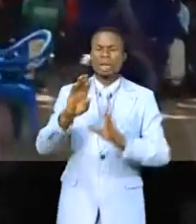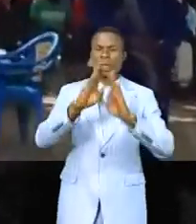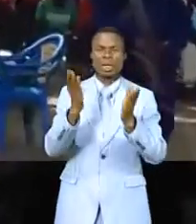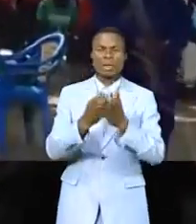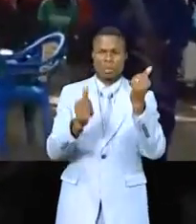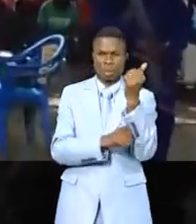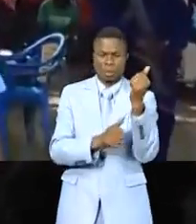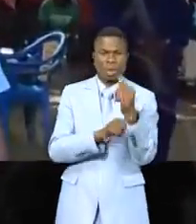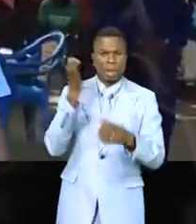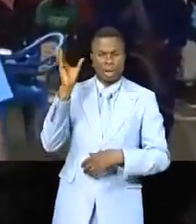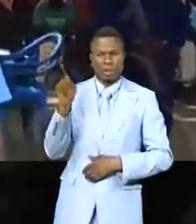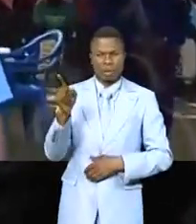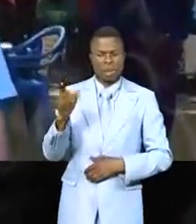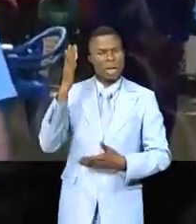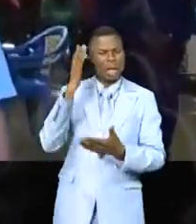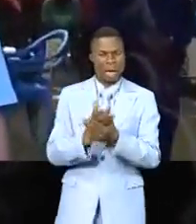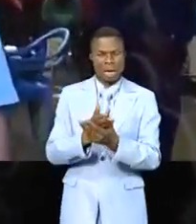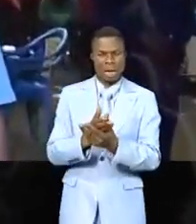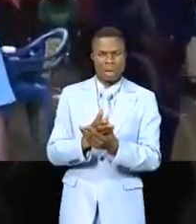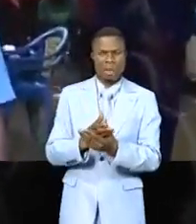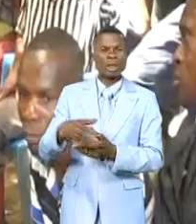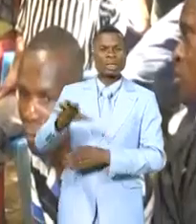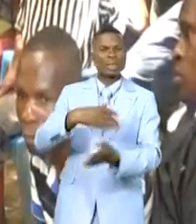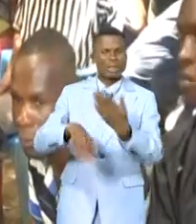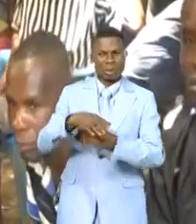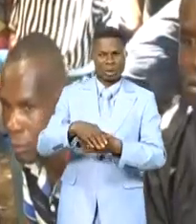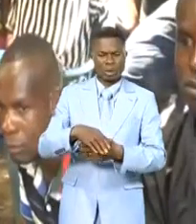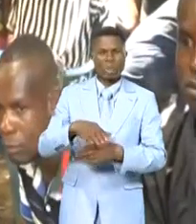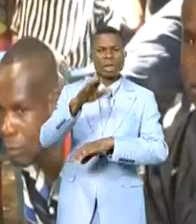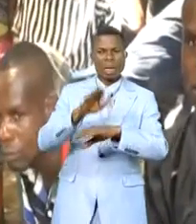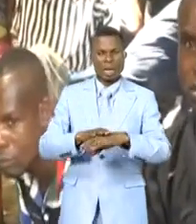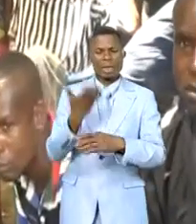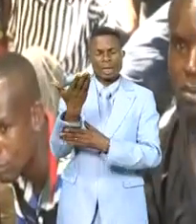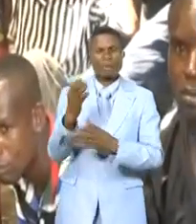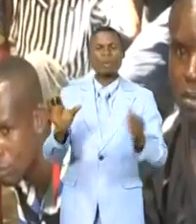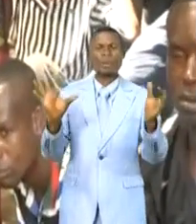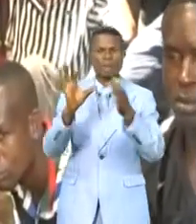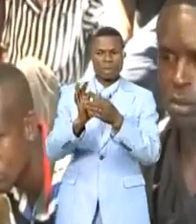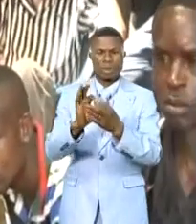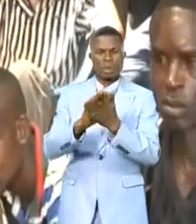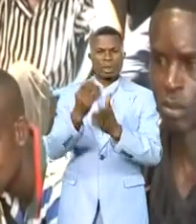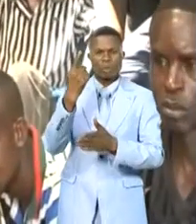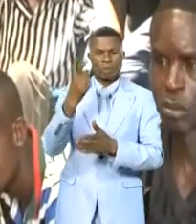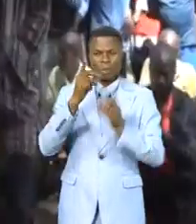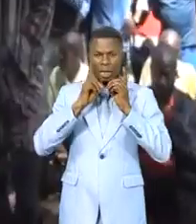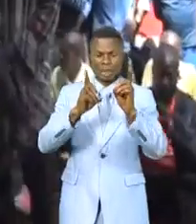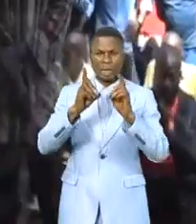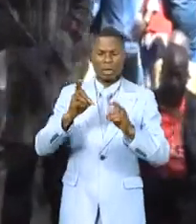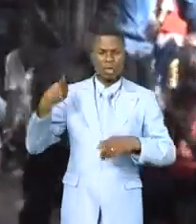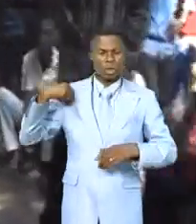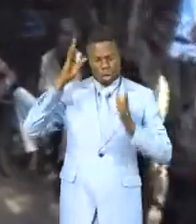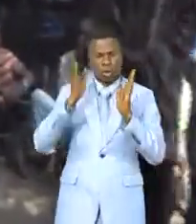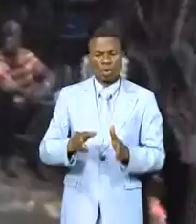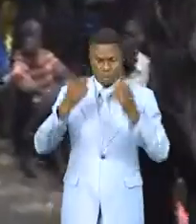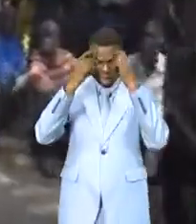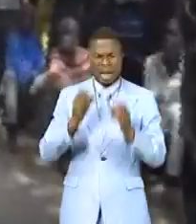du Ilongo Kindo de bannir les actes de barbarie en les appelant à l'unité. Du discours du gouverneur, deux grandes